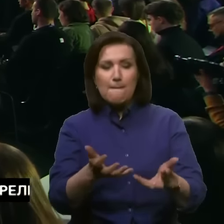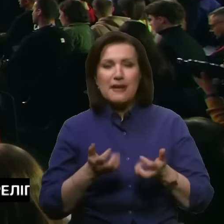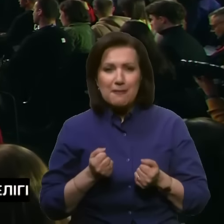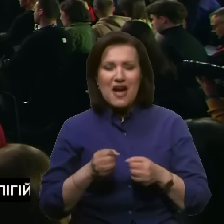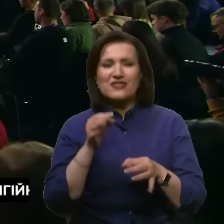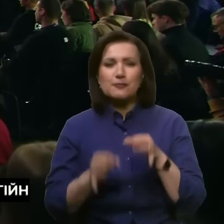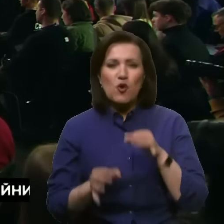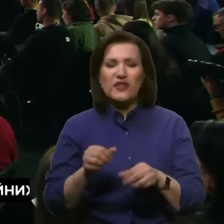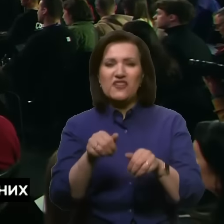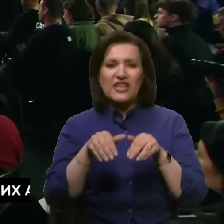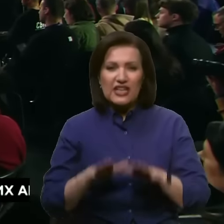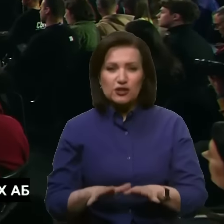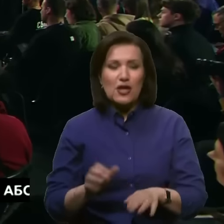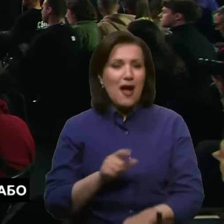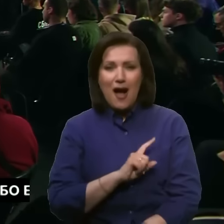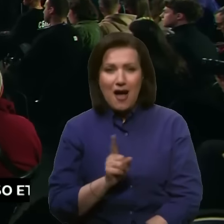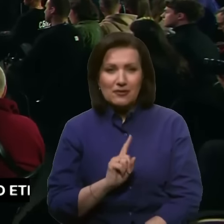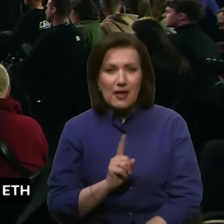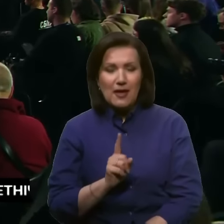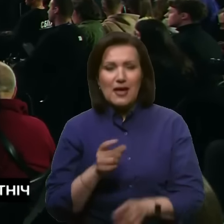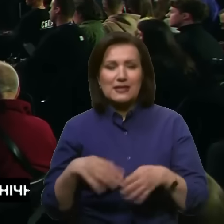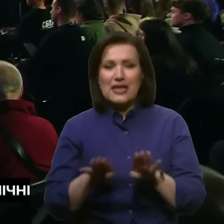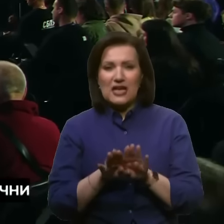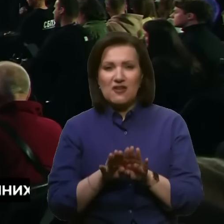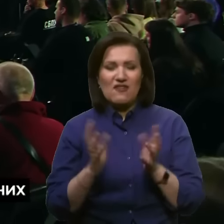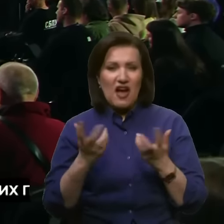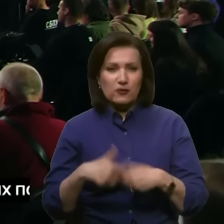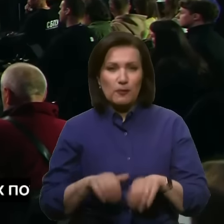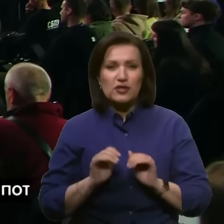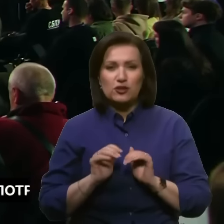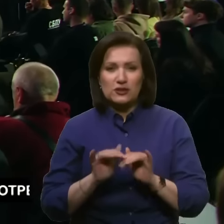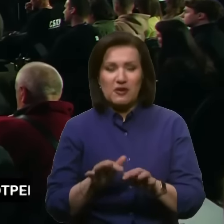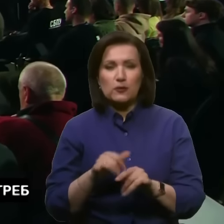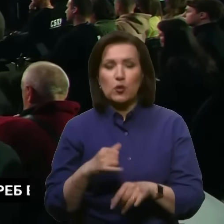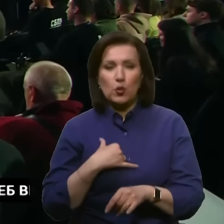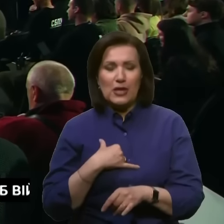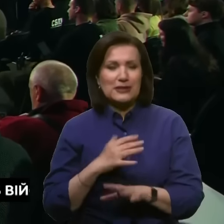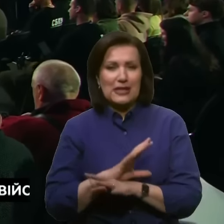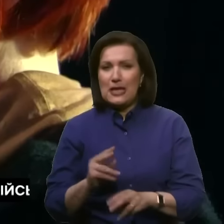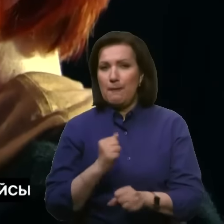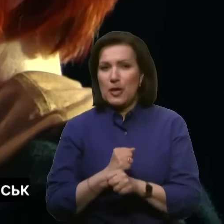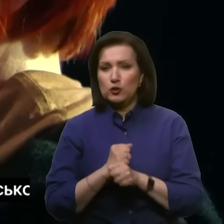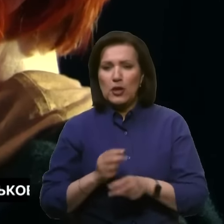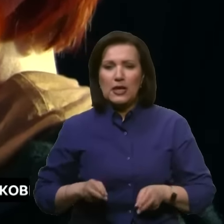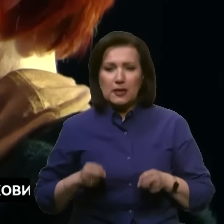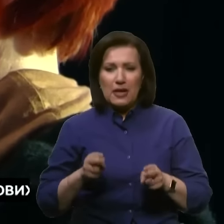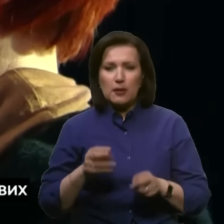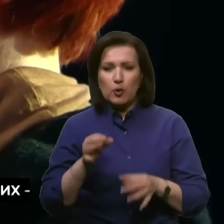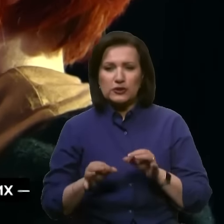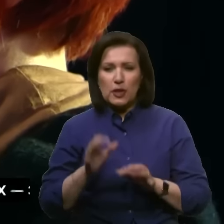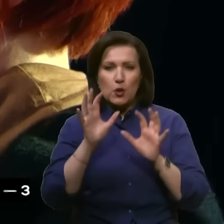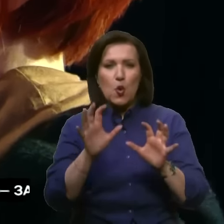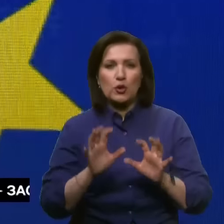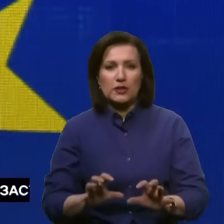приймав справедливі рішення, а не закривав автоматично справи, тому що у нас не працює. Працює кримінально-процесуальний кодекс. Ви